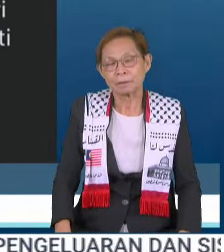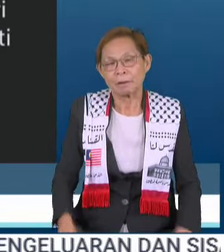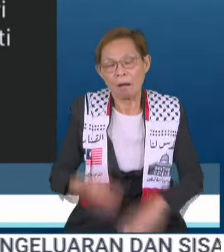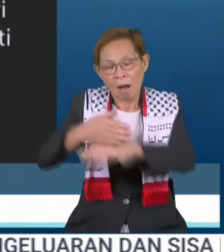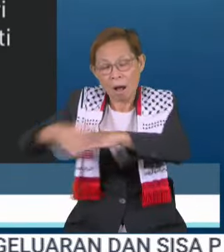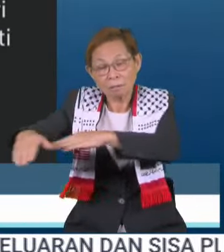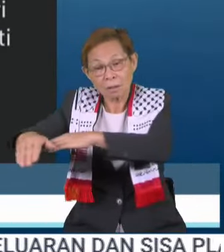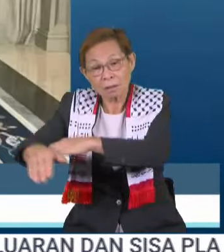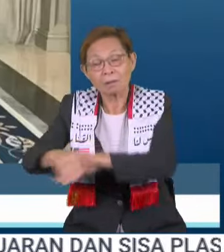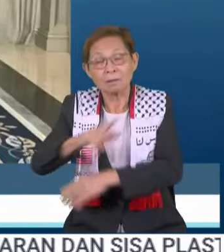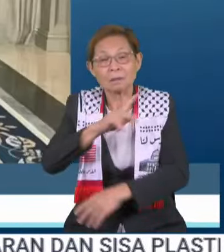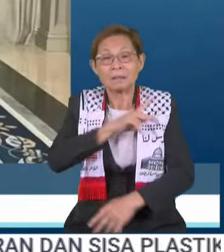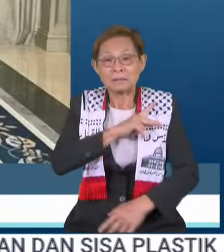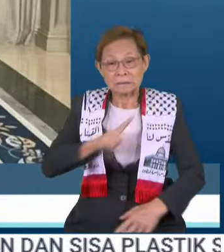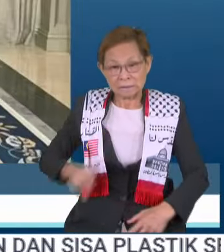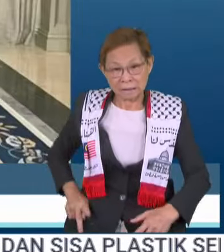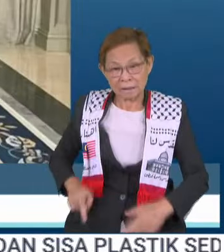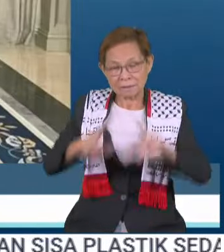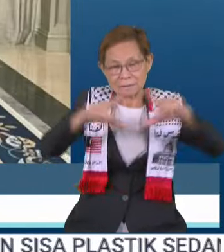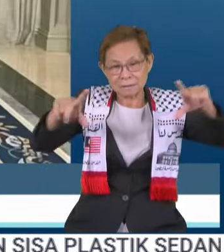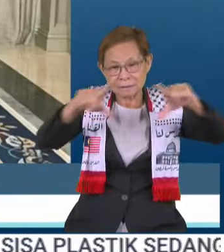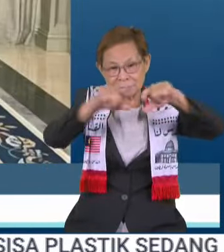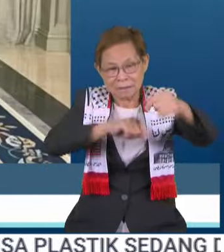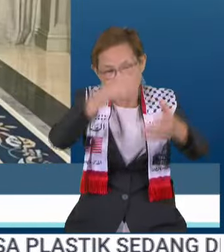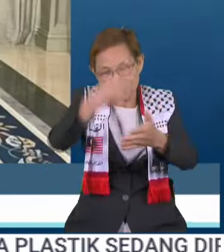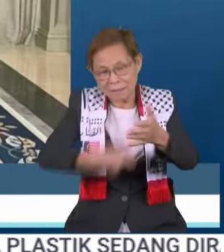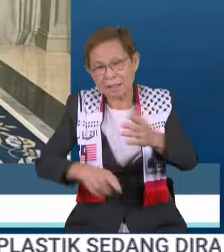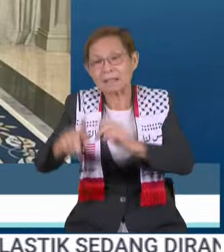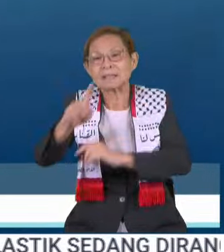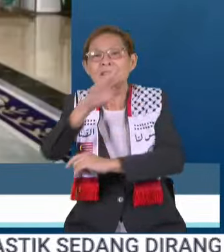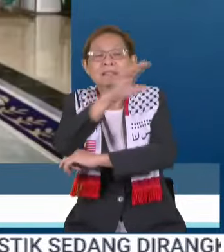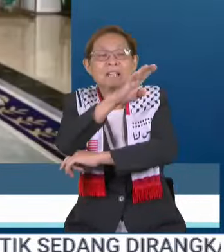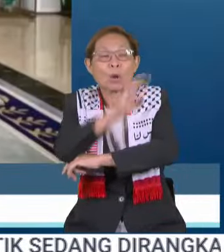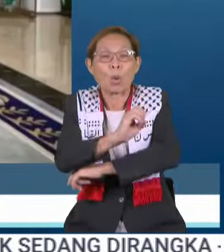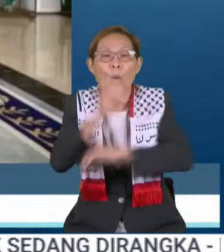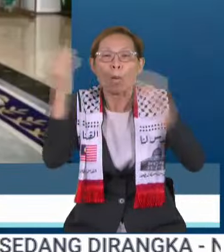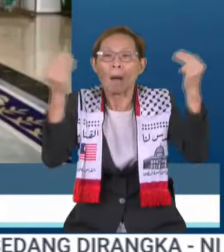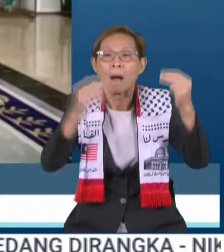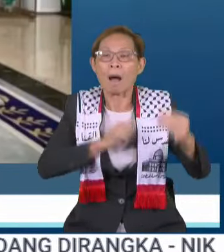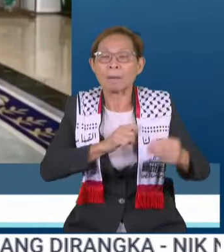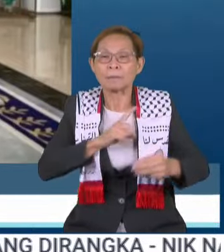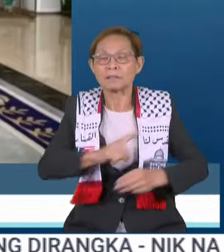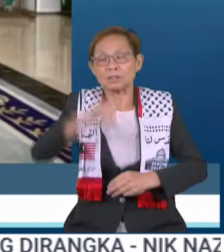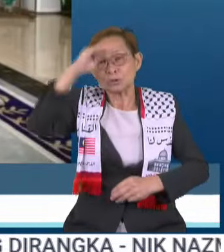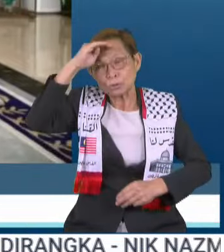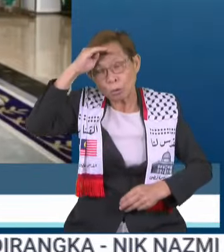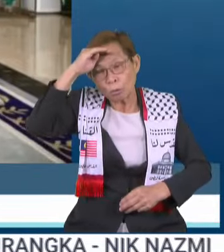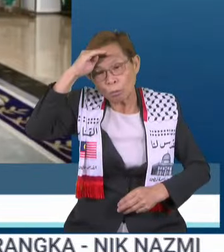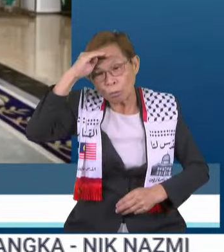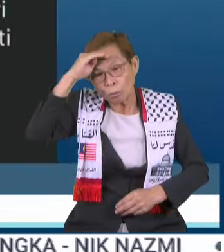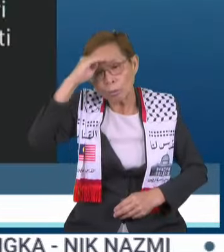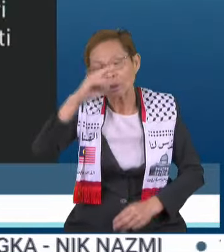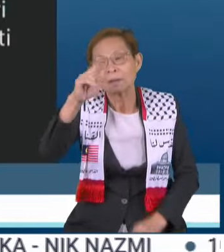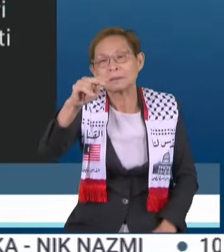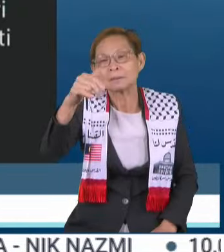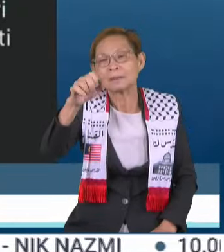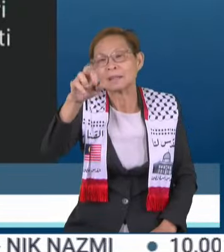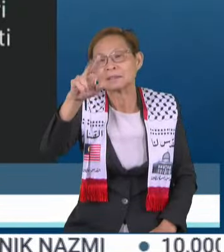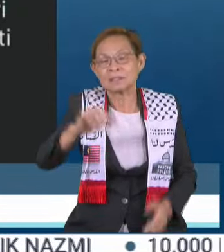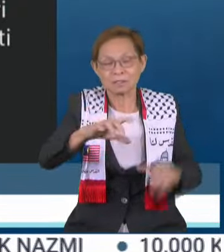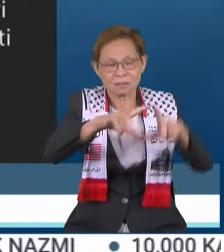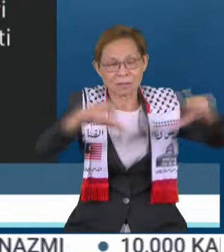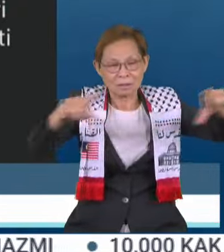Dalam hantaran itu, Seri Paduka Baginda menyerahkan cek zakat kepada Ketua Pegawai Eksekutif Majlis Agama Islam Negeri Johor Ma'inj, Nasri Mat Ali.